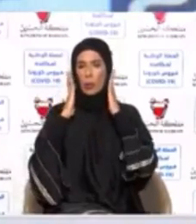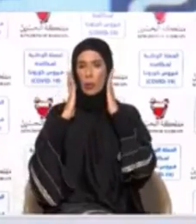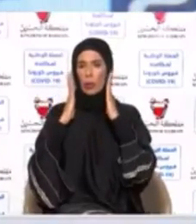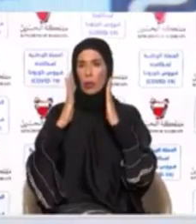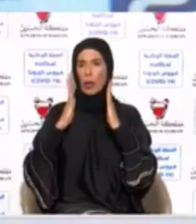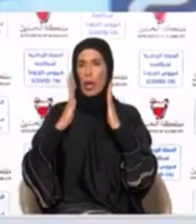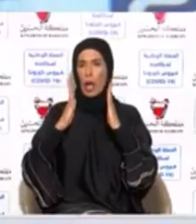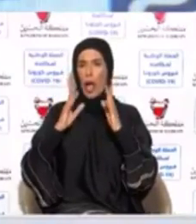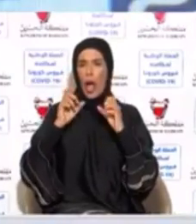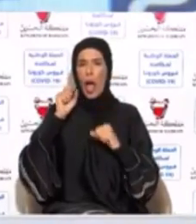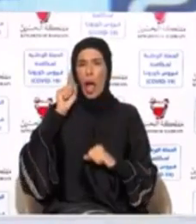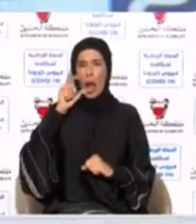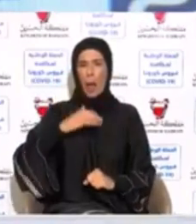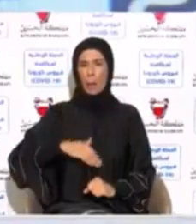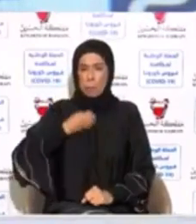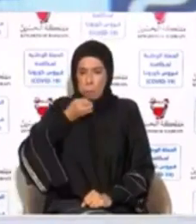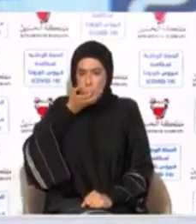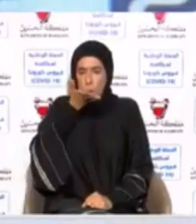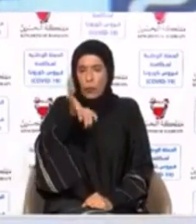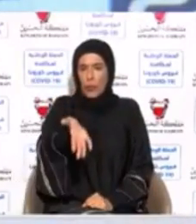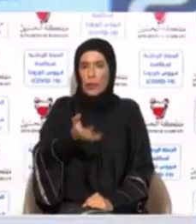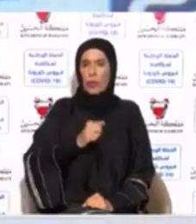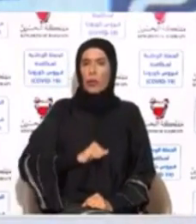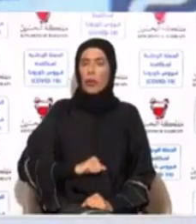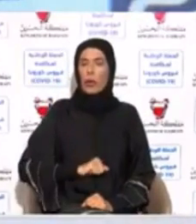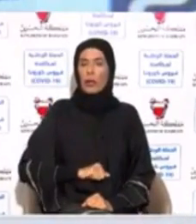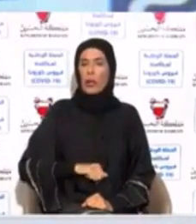إلى ألم في البطن وترجيع.